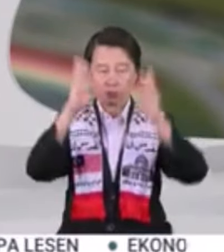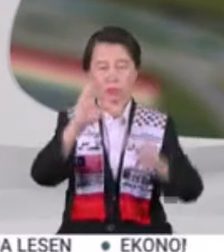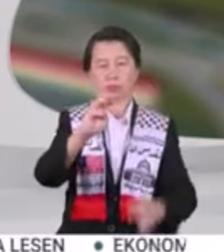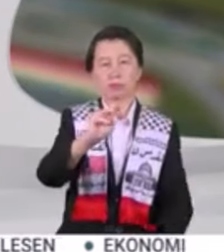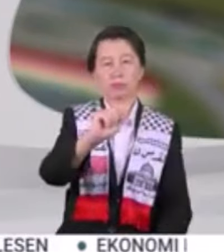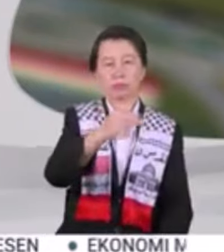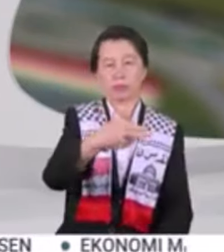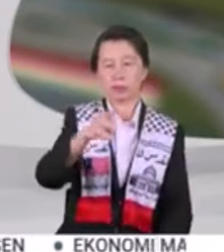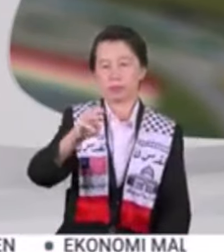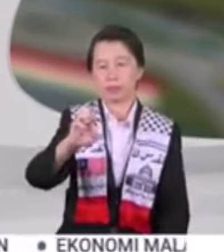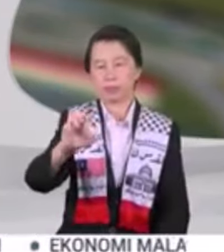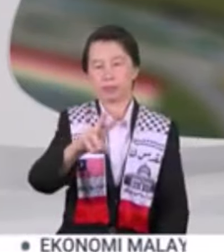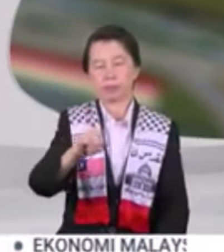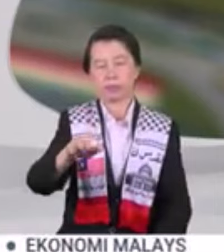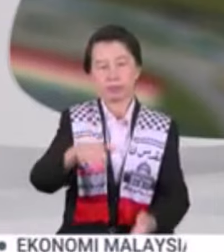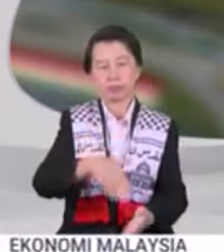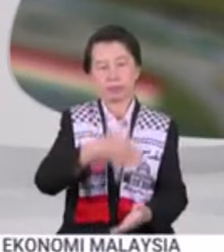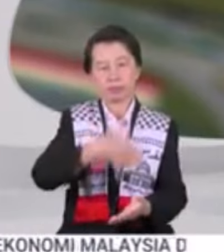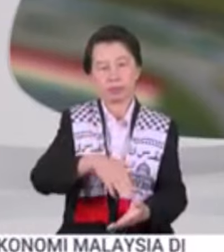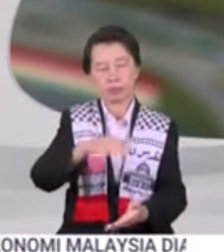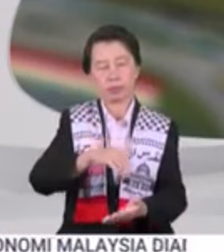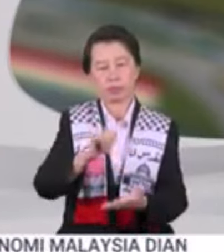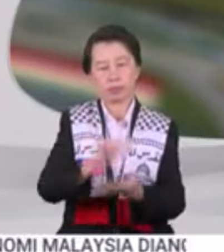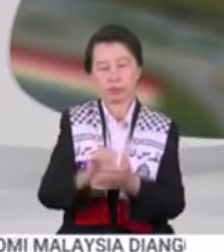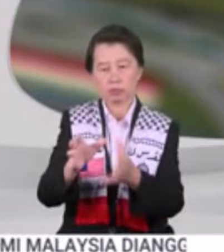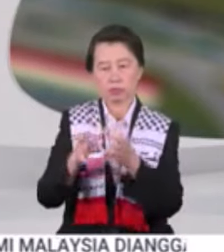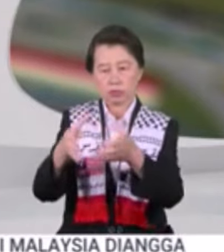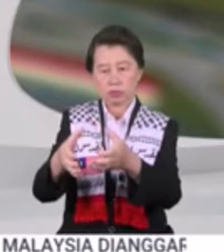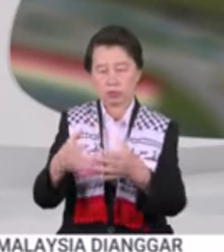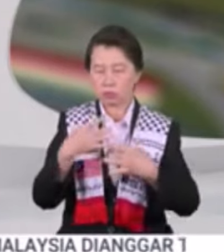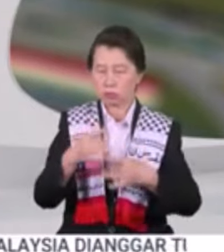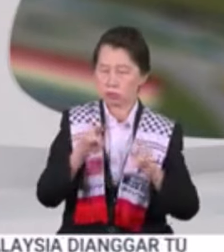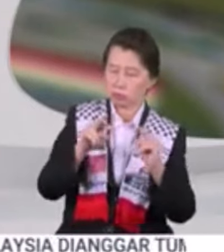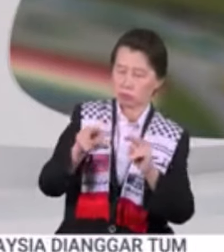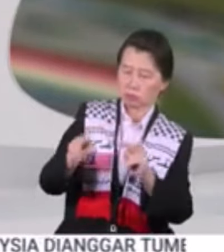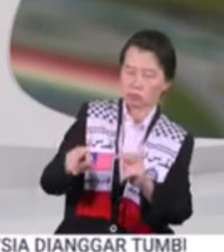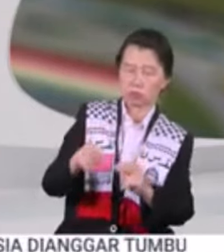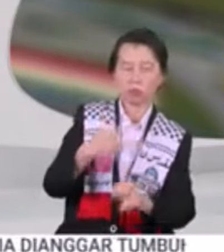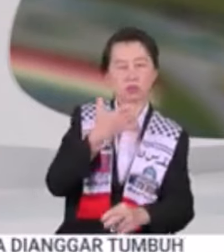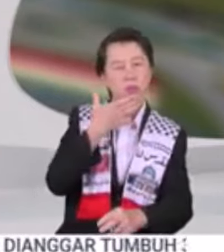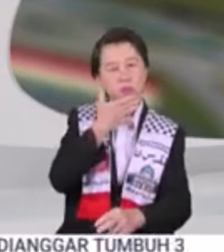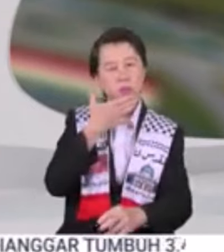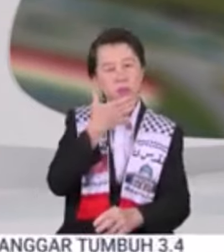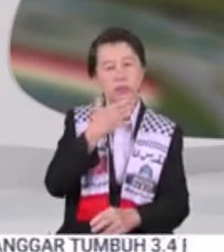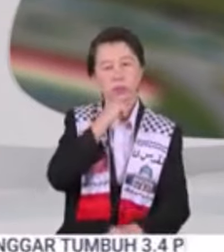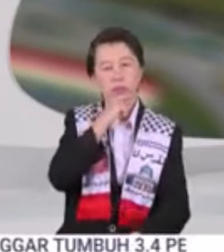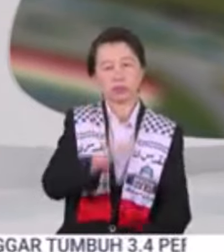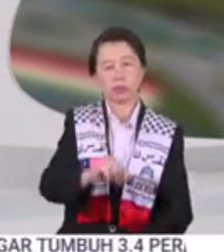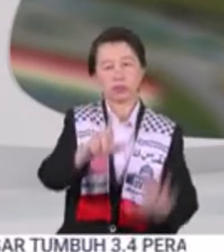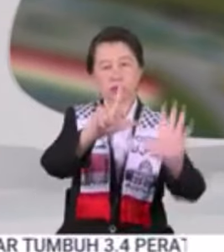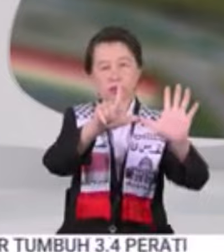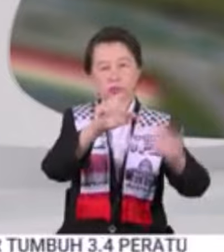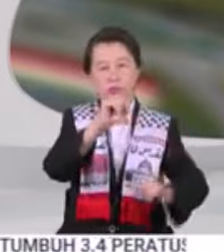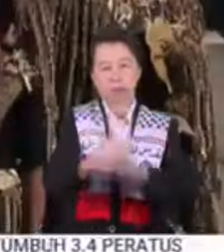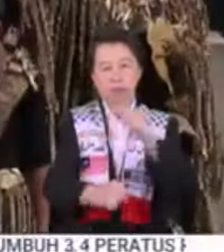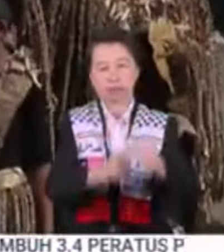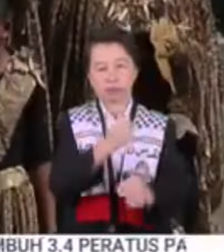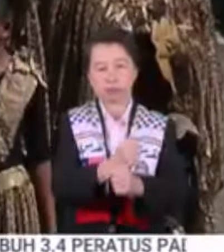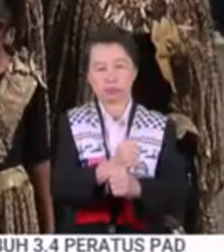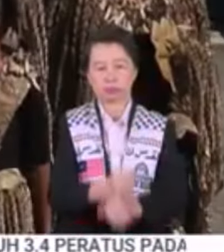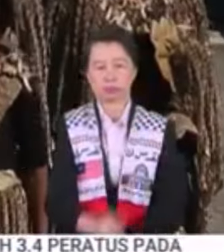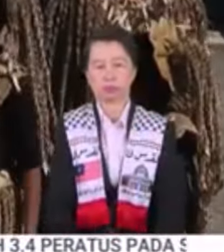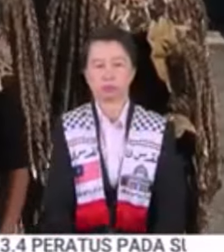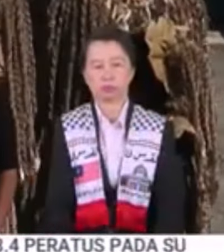Mahmeri iaitu tarian Juo. Kumpulan itu berjaya menarik minat generasi muda seawal umur 7 tahun.